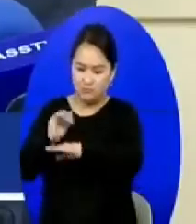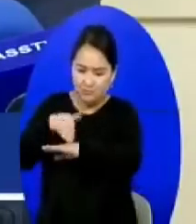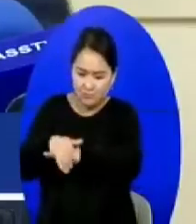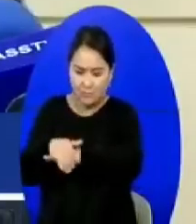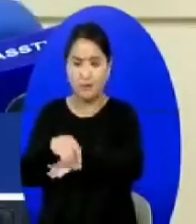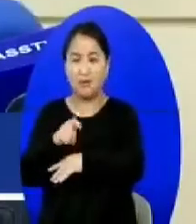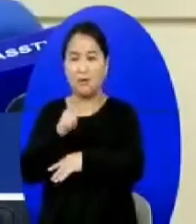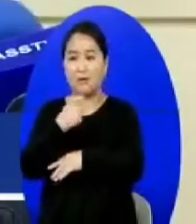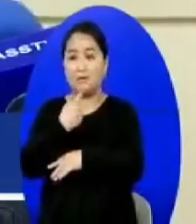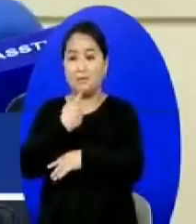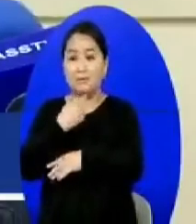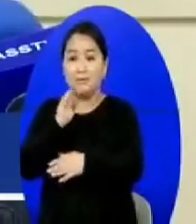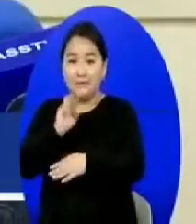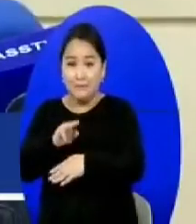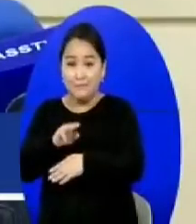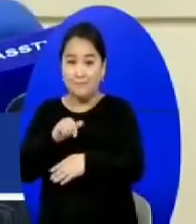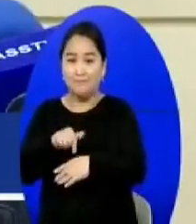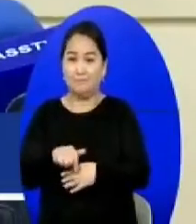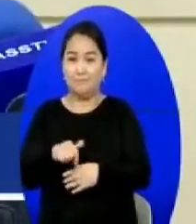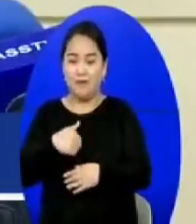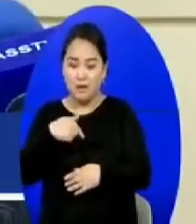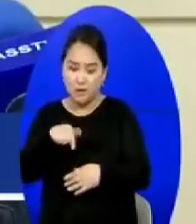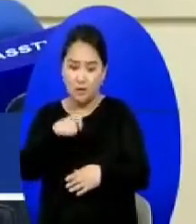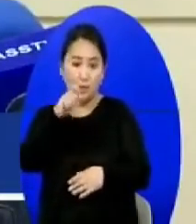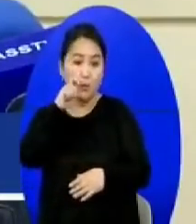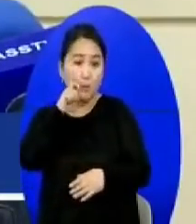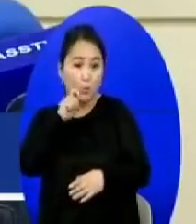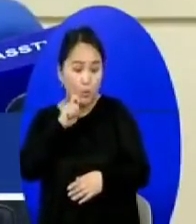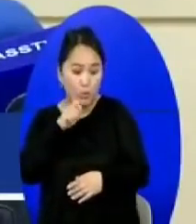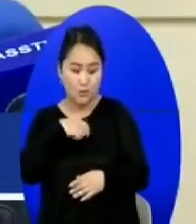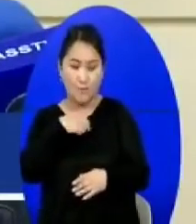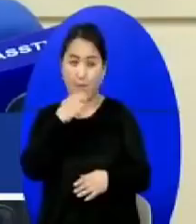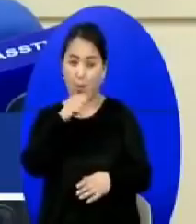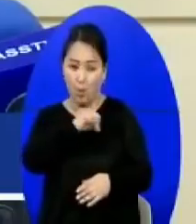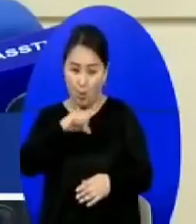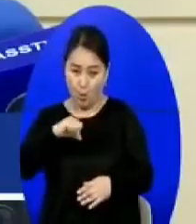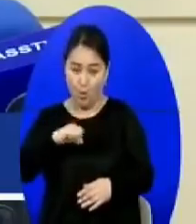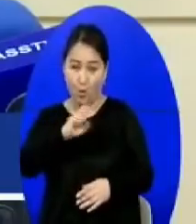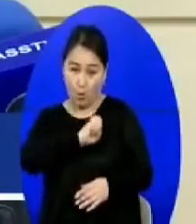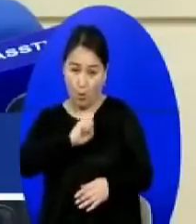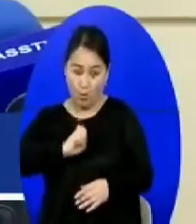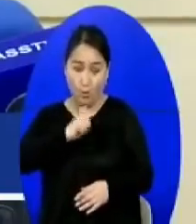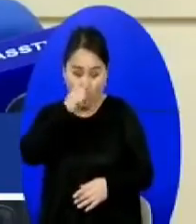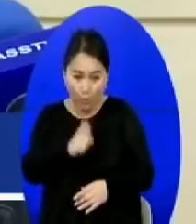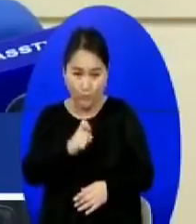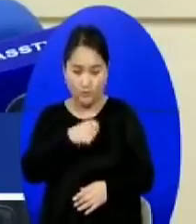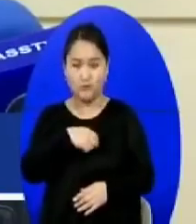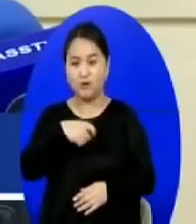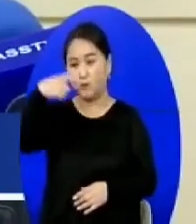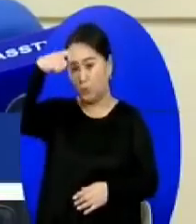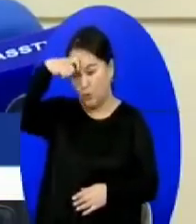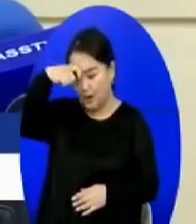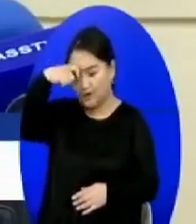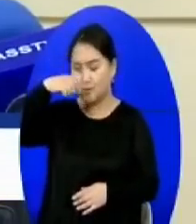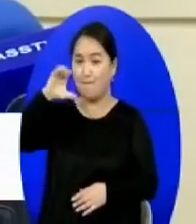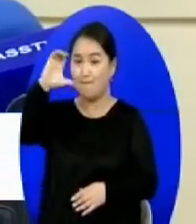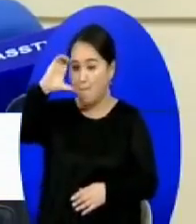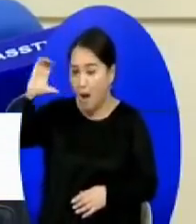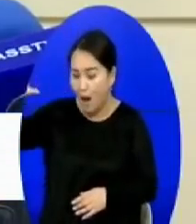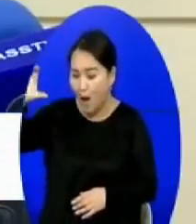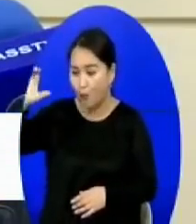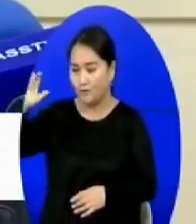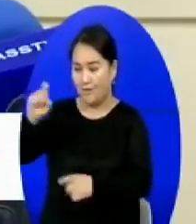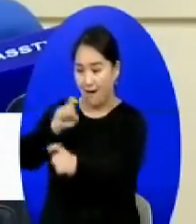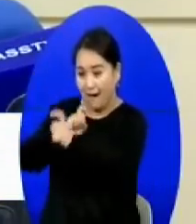хүн нөхцөл байдлын баталгаа гаргуулах хүсэгч хувь хүн гэж байгаа. Одоо энэ түрээсч нар орж байгаа. За аж ахуй нэгж байгууллага харилцааг зохицуулж